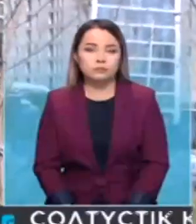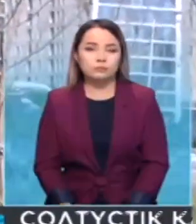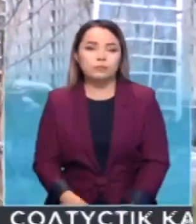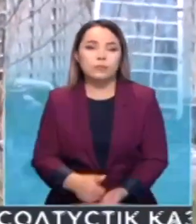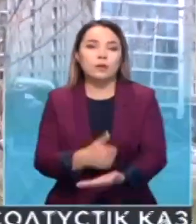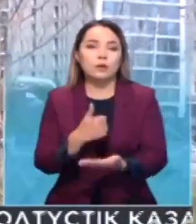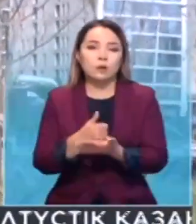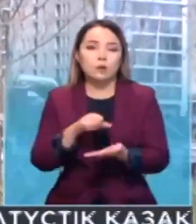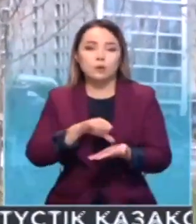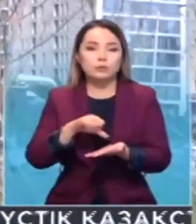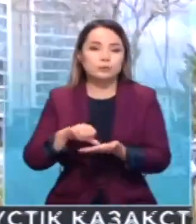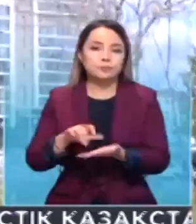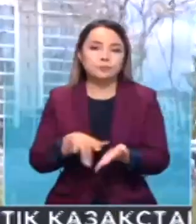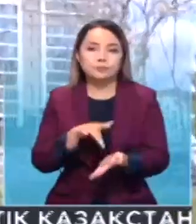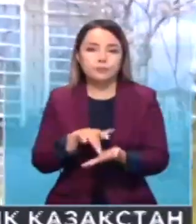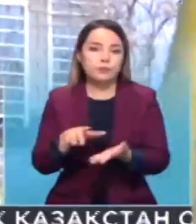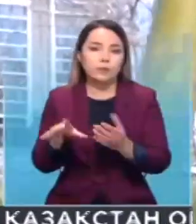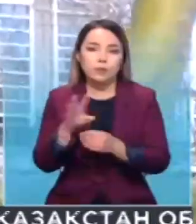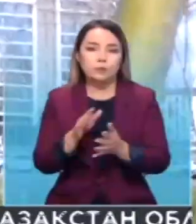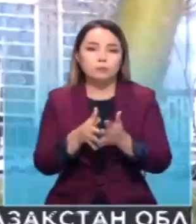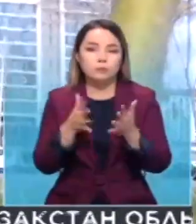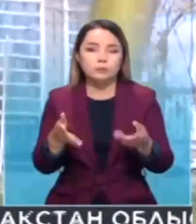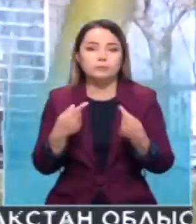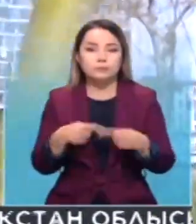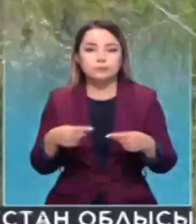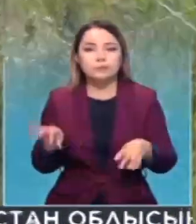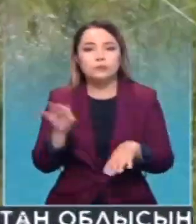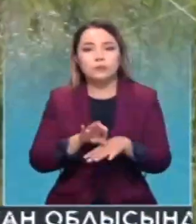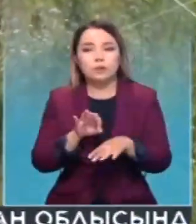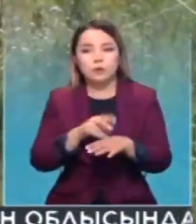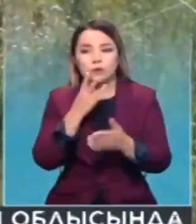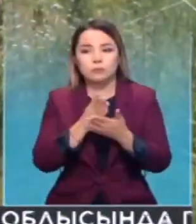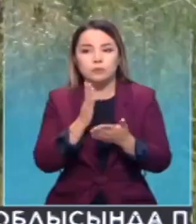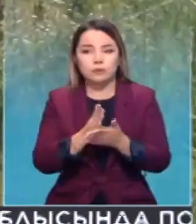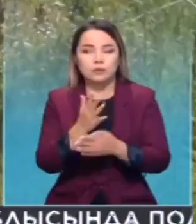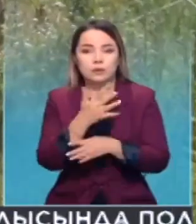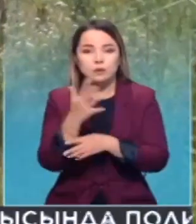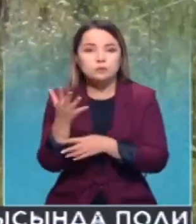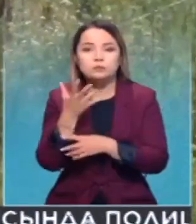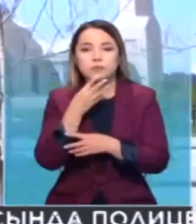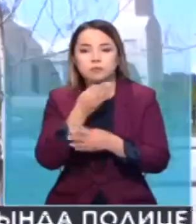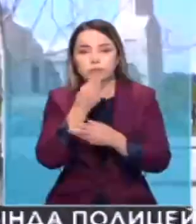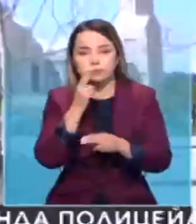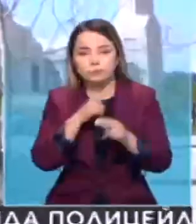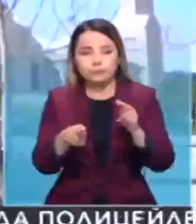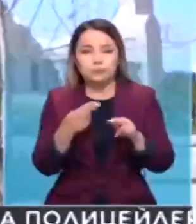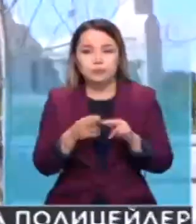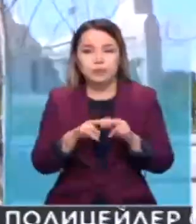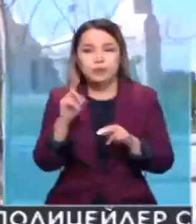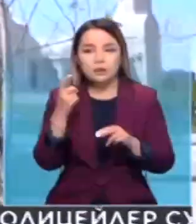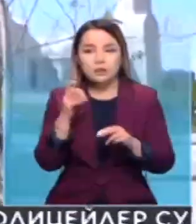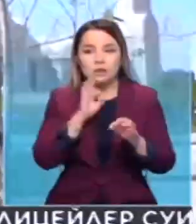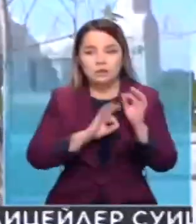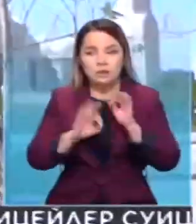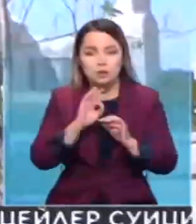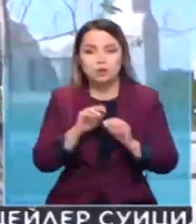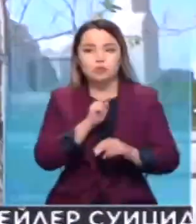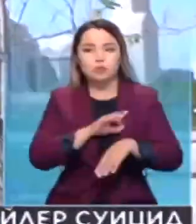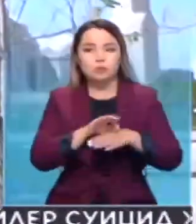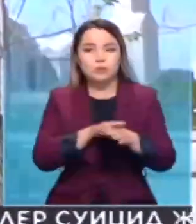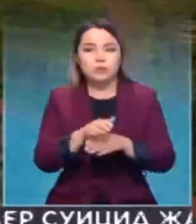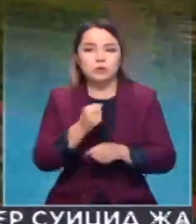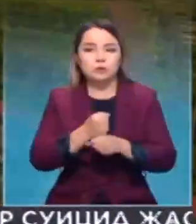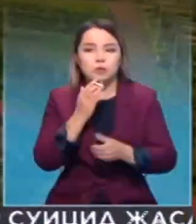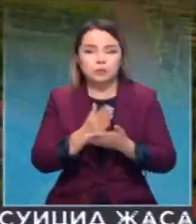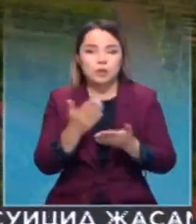Әкімдік өкілдерінің айтуынша қаладағы ағаштардың басым бөлігі түрлі ауруға шалдыққан. Сол себепті шайқалып тұрған жоқ. Қазір оларда химиялық дәрілеу бойынша жұмыс